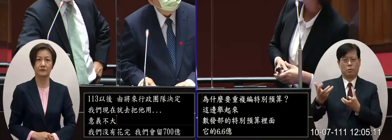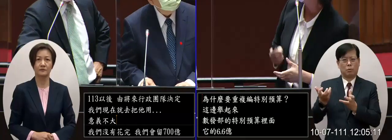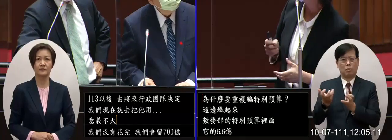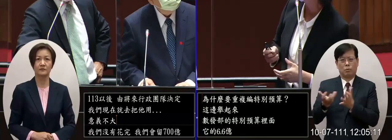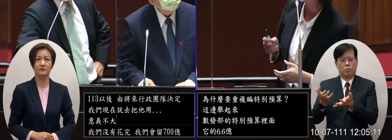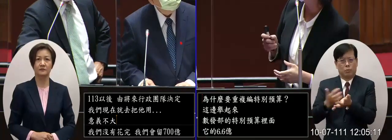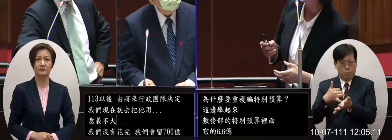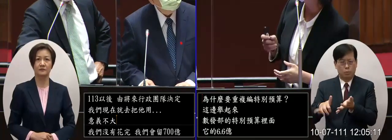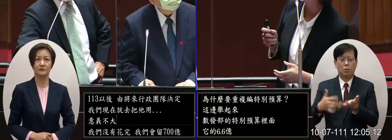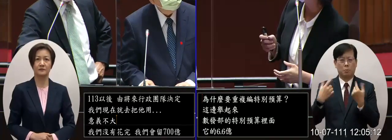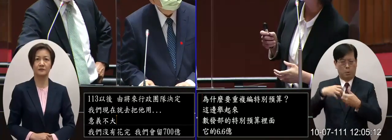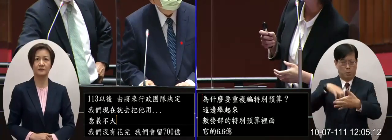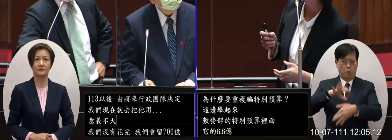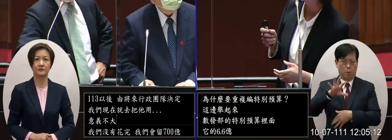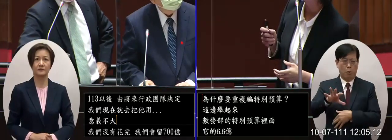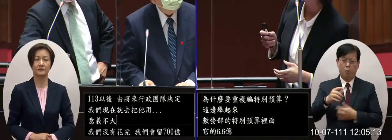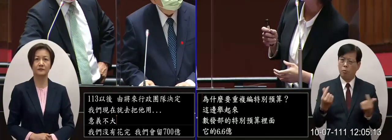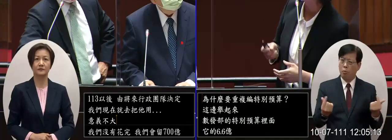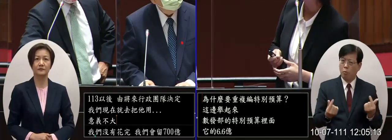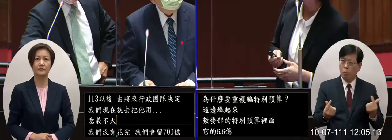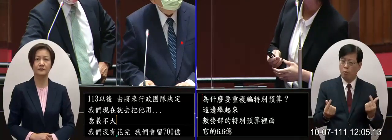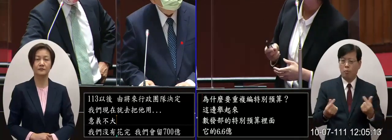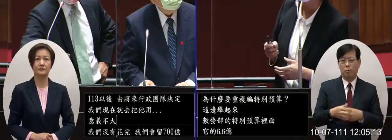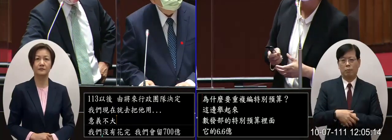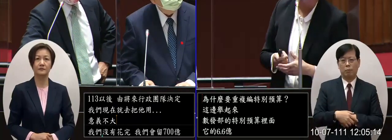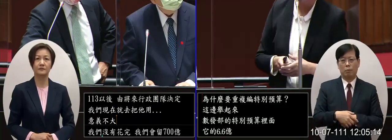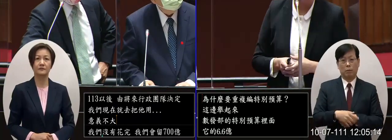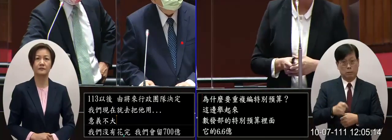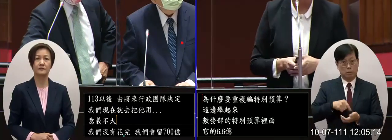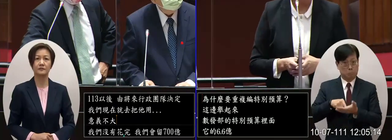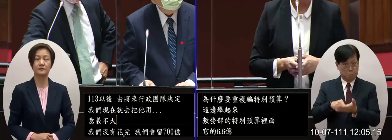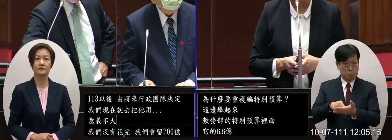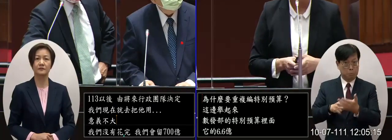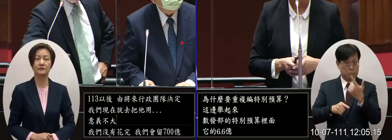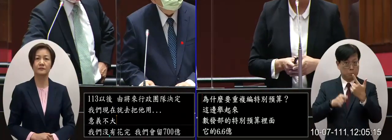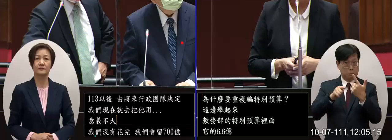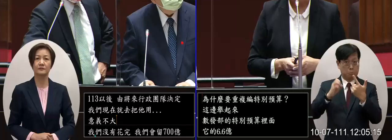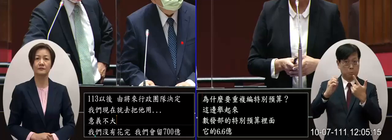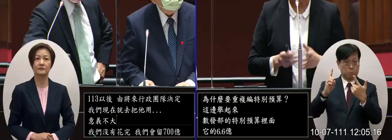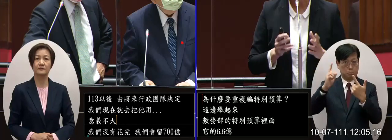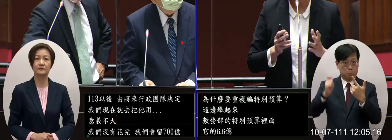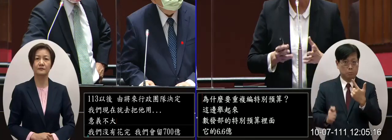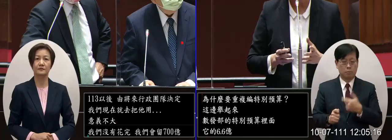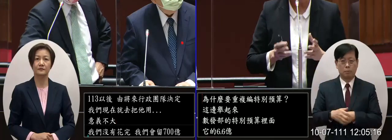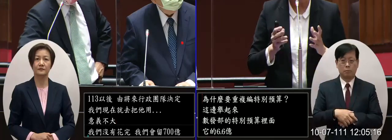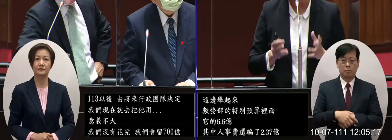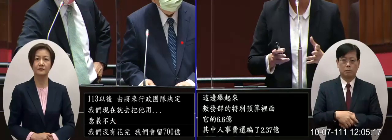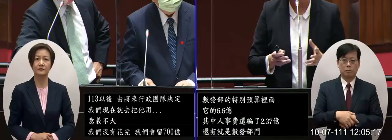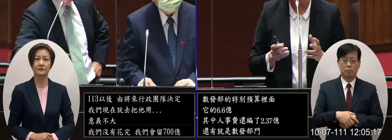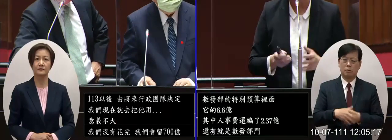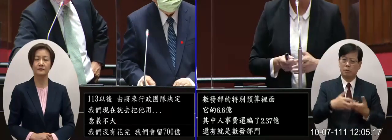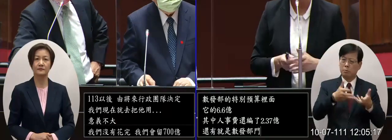算，其实都是有相似的一个业务，也编了6.01亿。